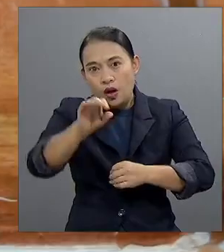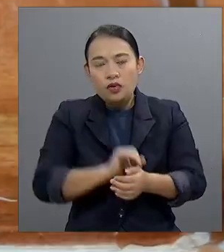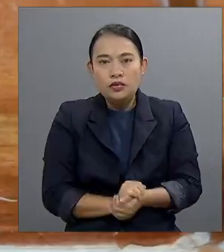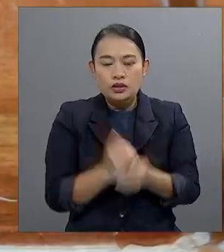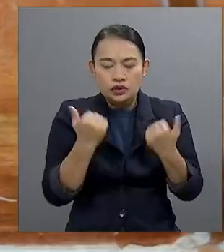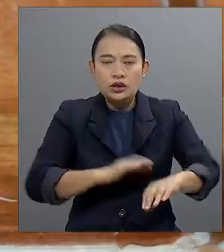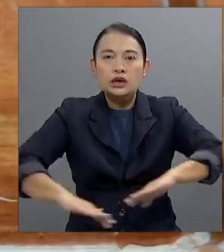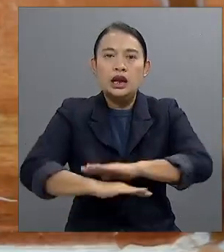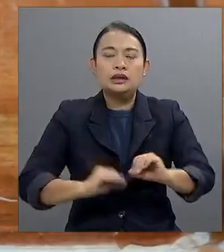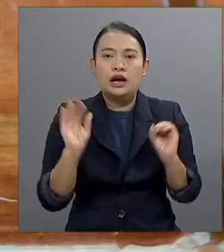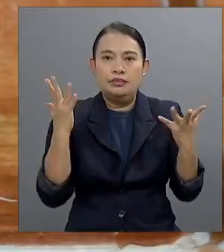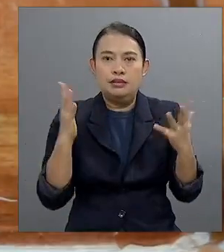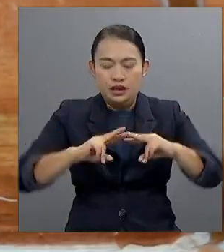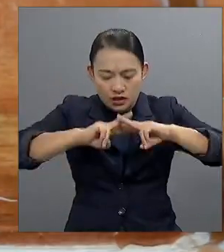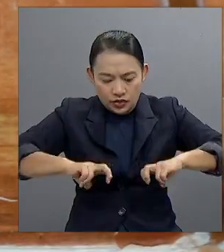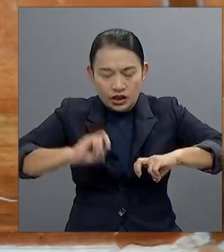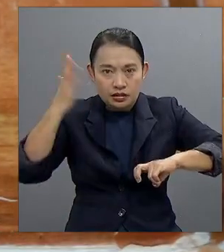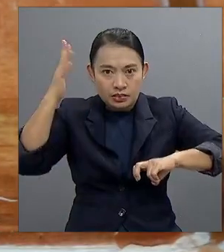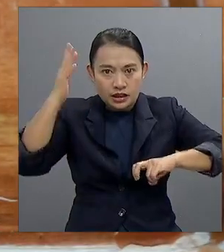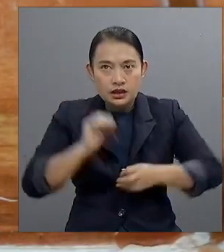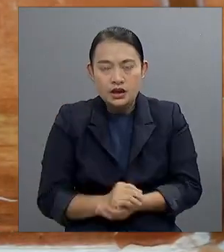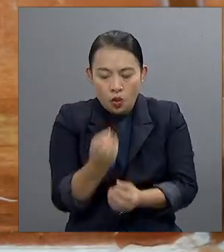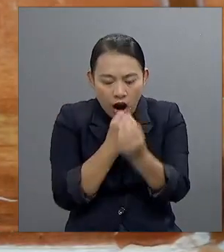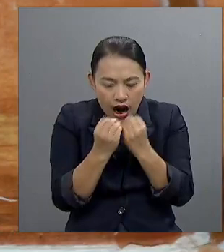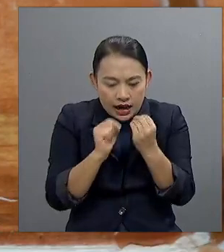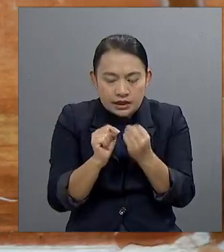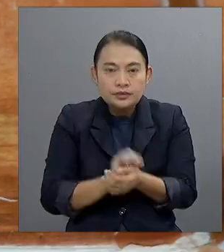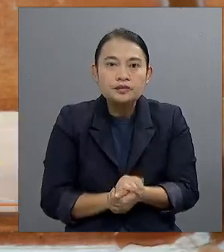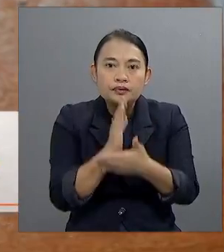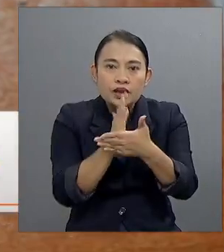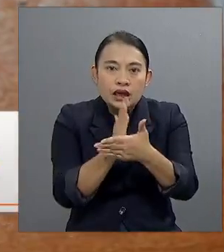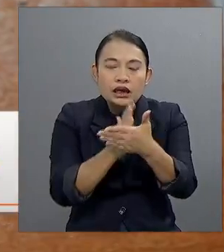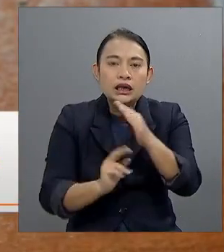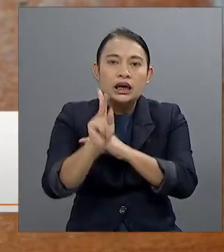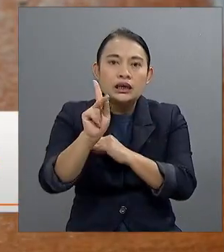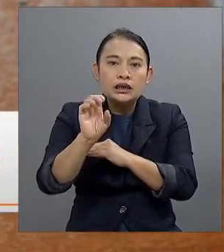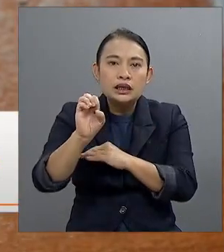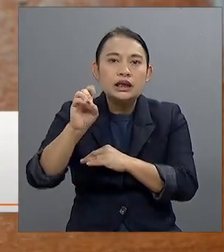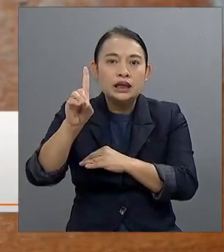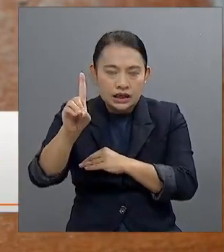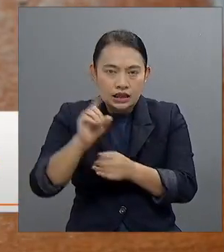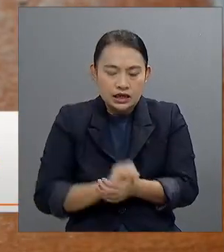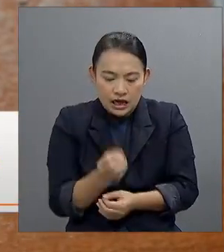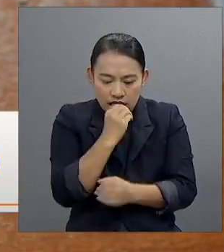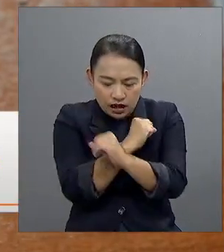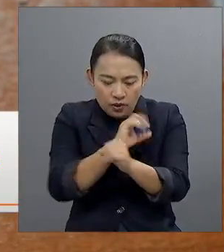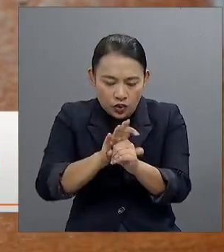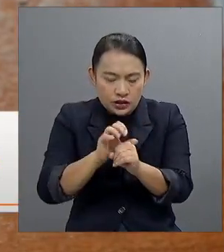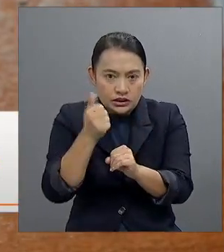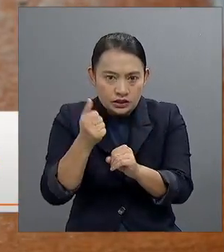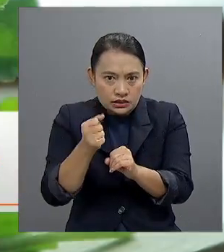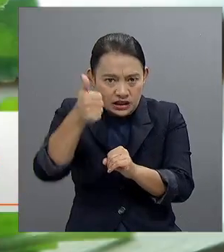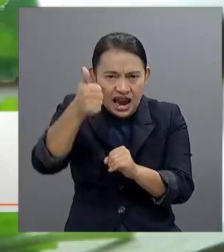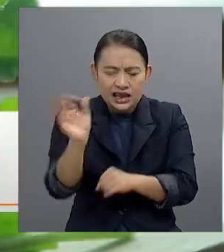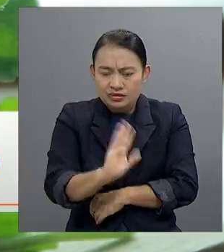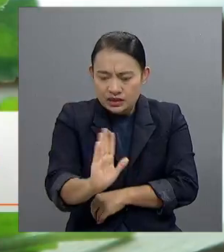ยว่าการรับประทานใบกะเพราปริมาณครึ่งขีดสามารถต้านโควิด19ได้นะครับ ถึงแม้ว่างานวิจัยของต่างประเทศนะครับจะระบุว่าพ